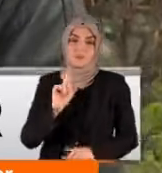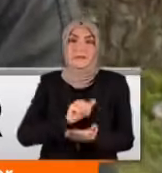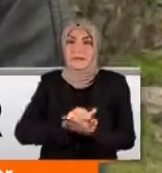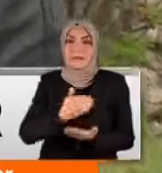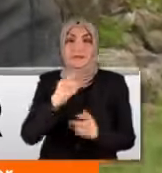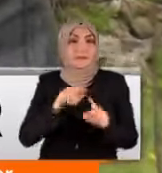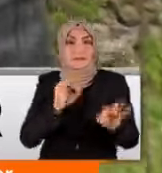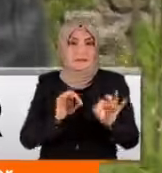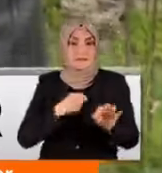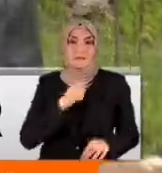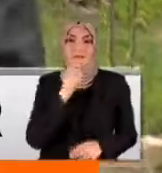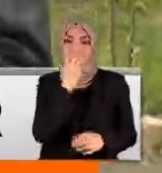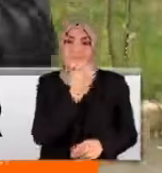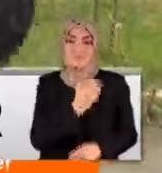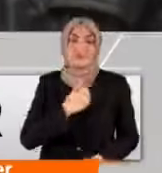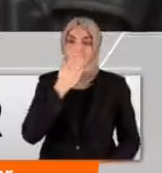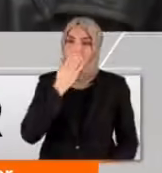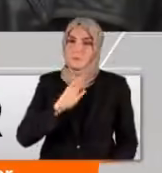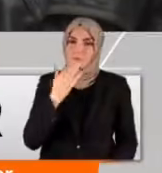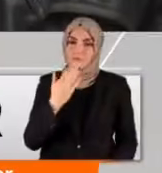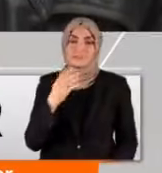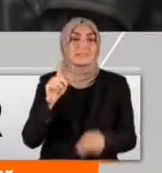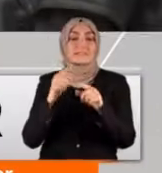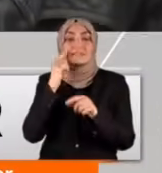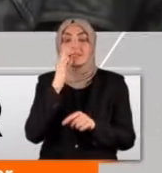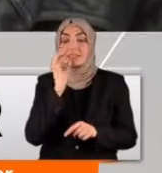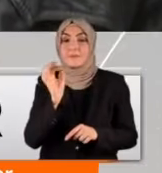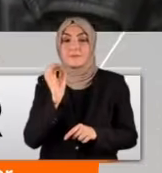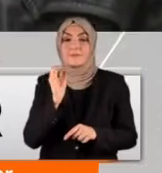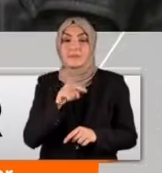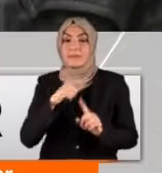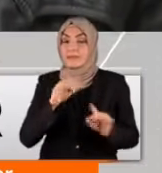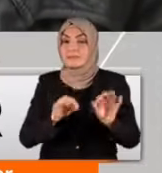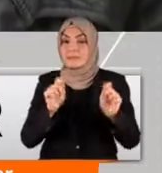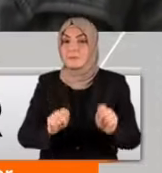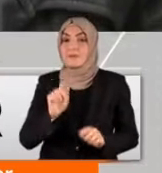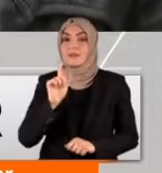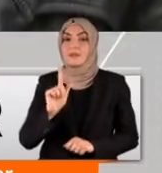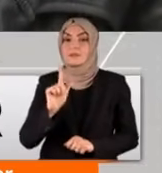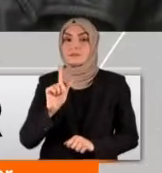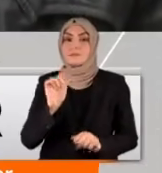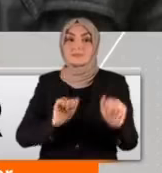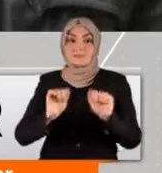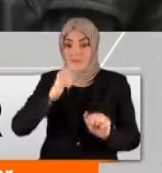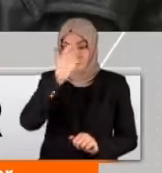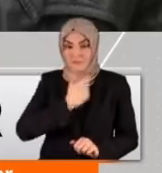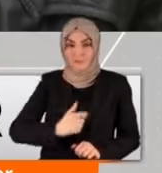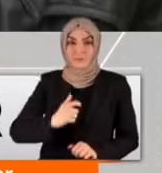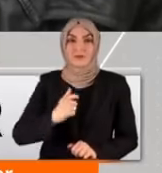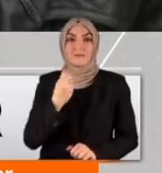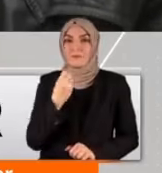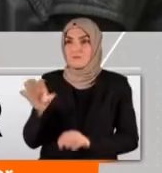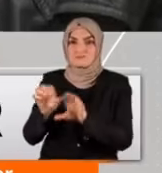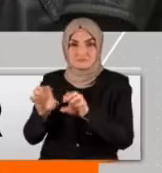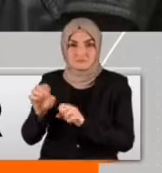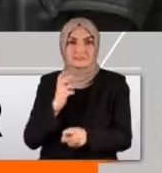vermiyoruz Peki kimler baktırabilir antik oyunu savunmasını ciddi zafiyeti bulunan enfeksiyona karşı disk kazanacağı otomobil